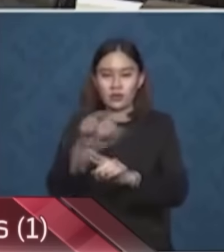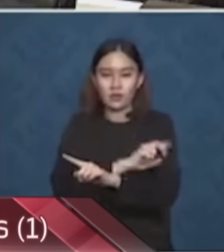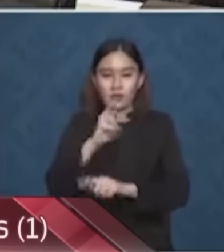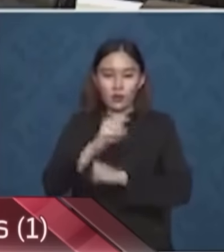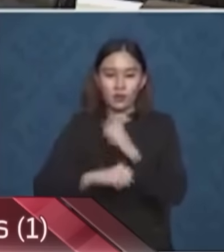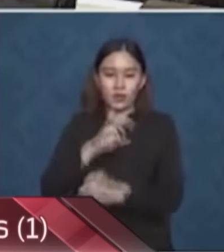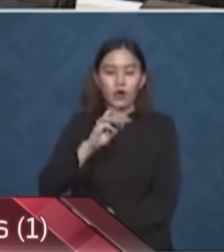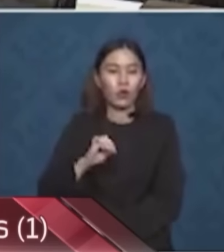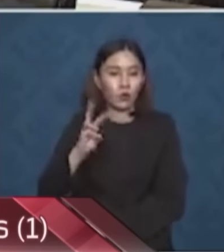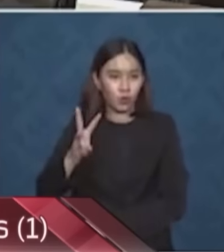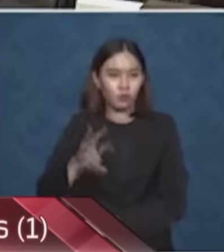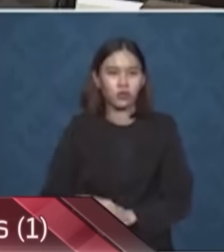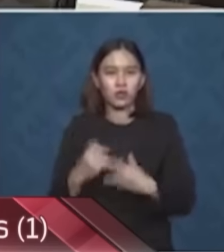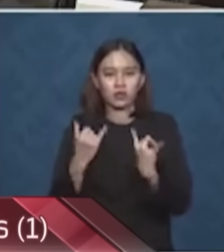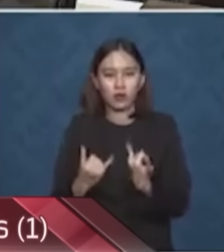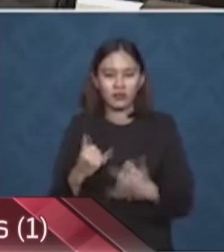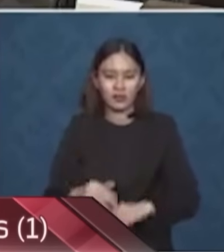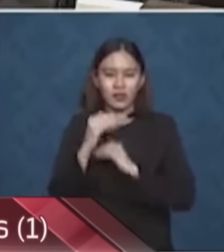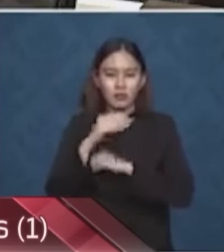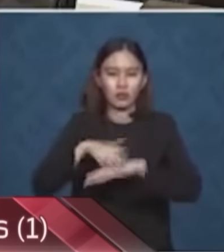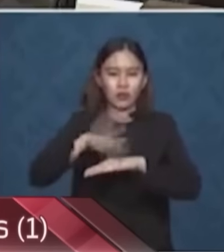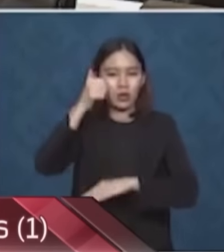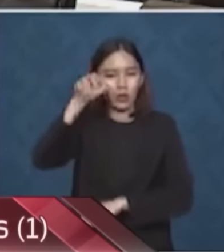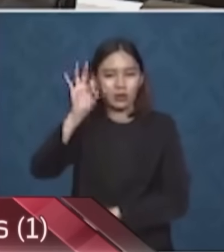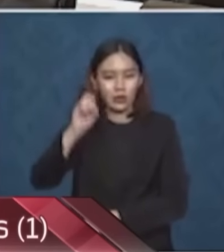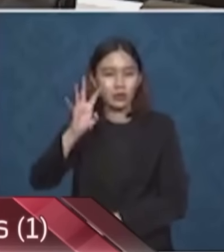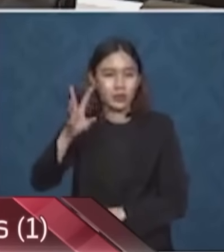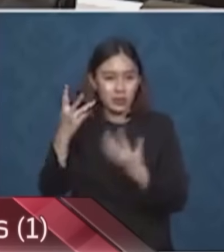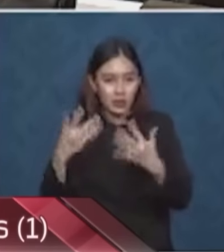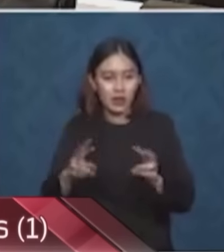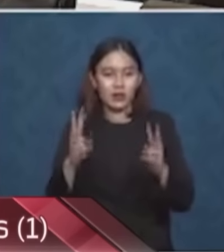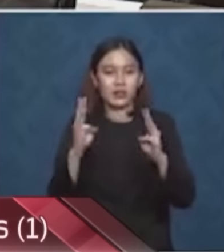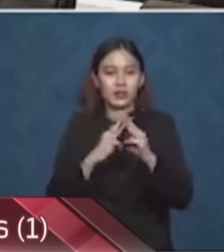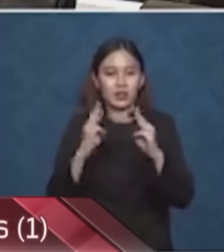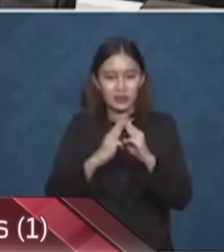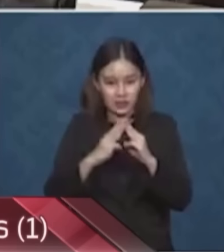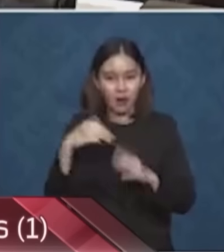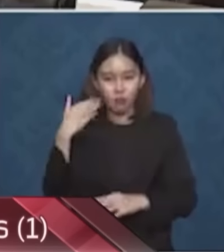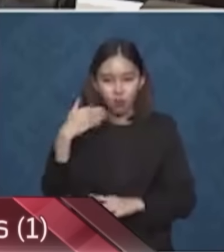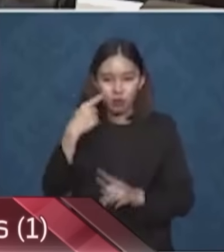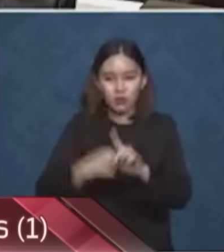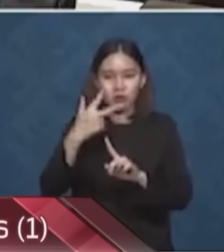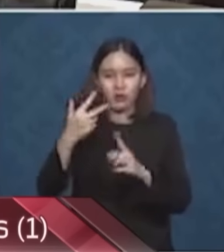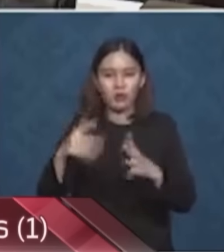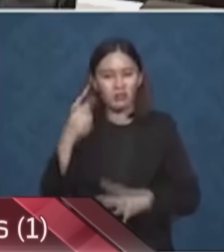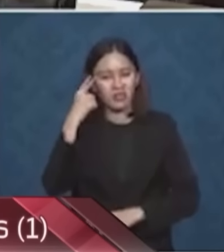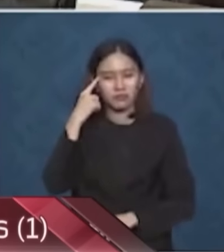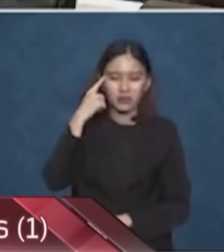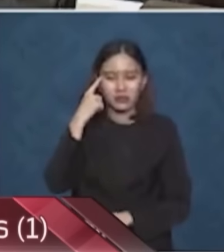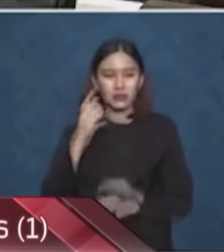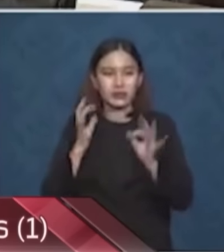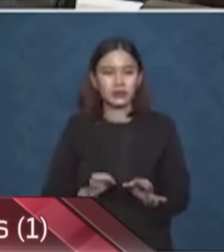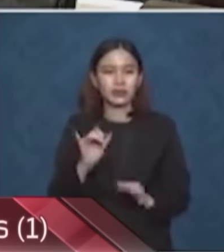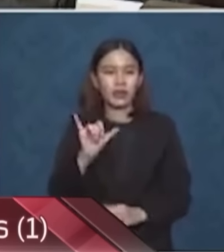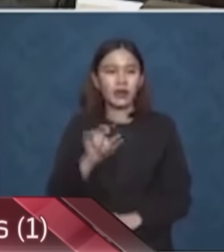66นะครับซึ่งก็เลยกำหนดมา 94วันแล้วเลยสัญญามา 3เดือนแล้วครับยังยึกๆยักๆไม่กล้าตัดสินใจอะไรอยู่